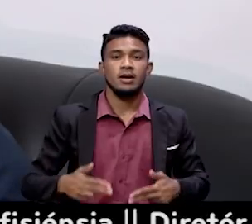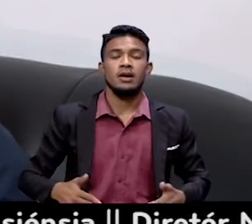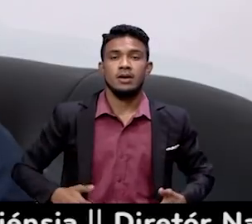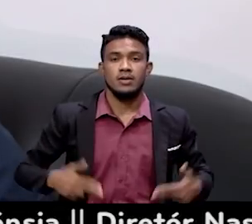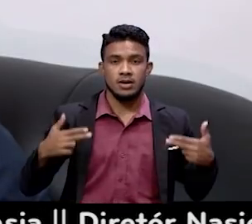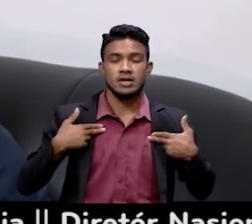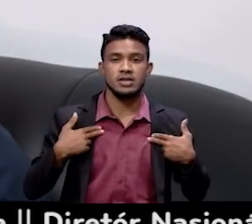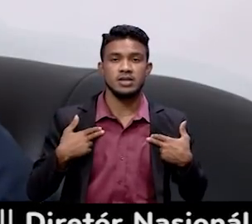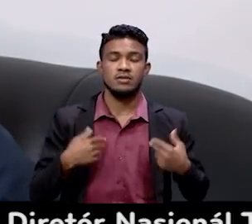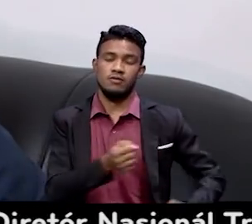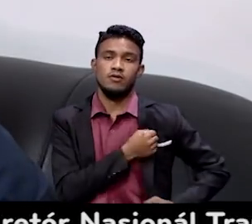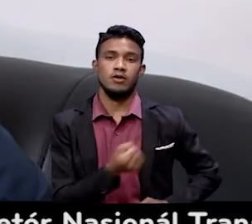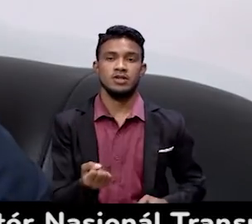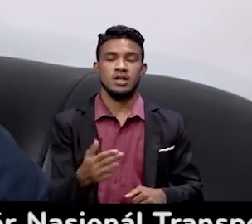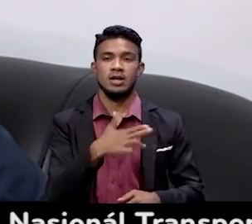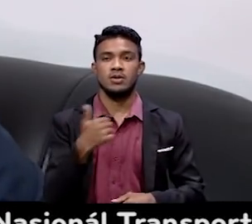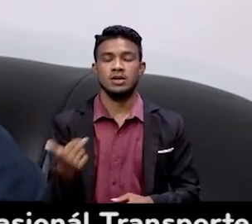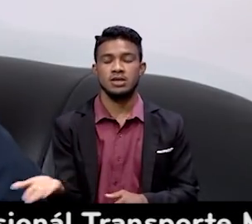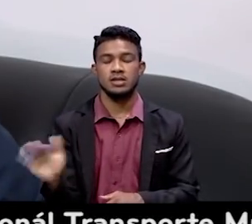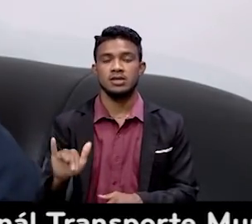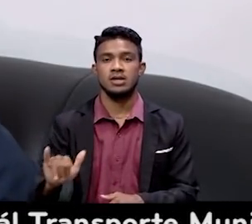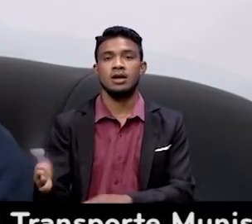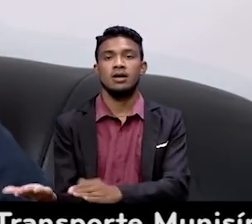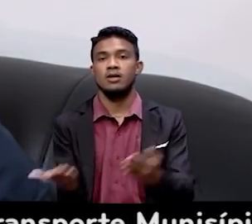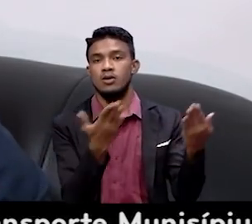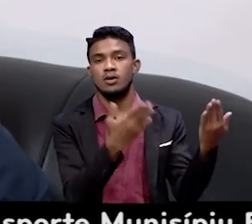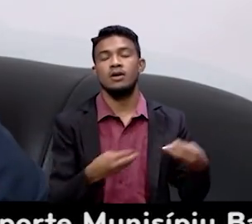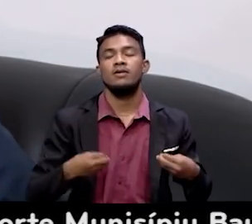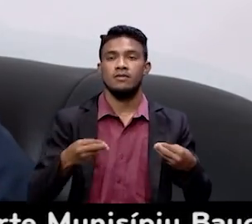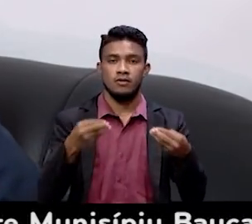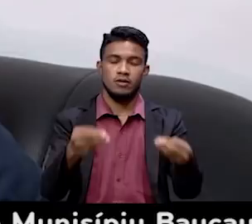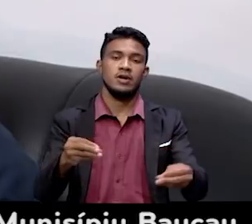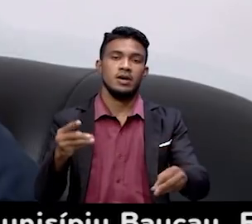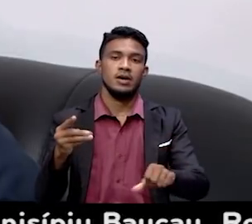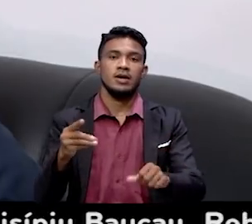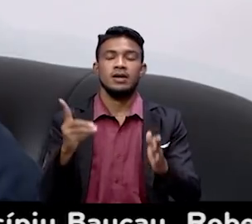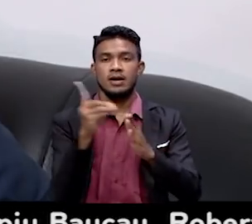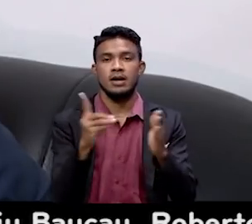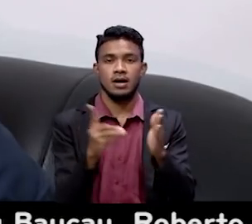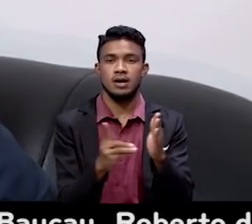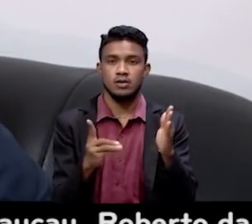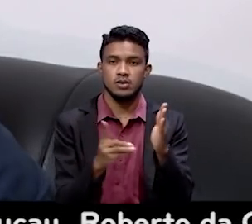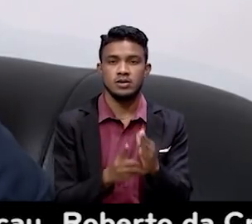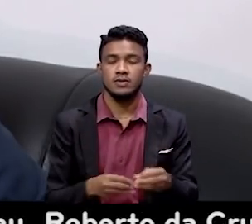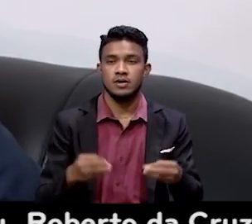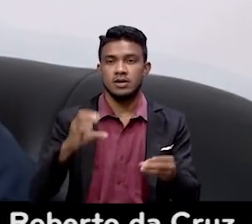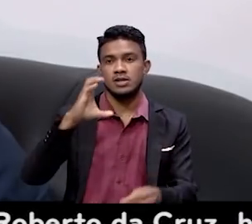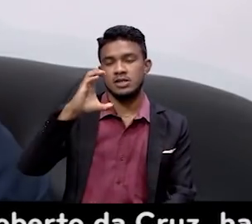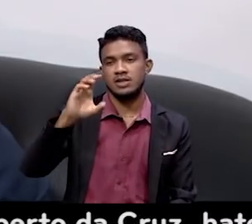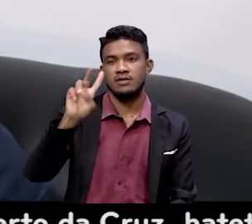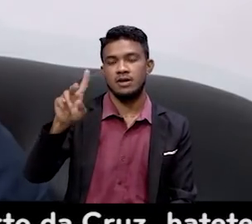forsa serlori mabe hau fona darus iha kruzon media internasional iha CFTL ihne